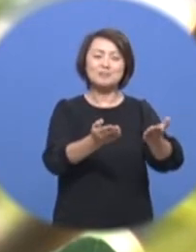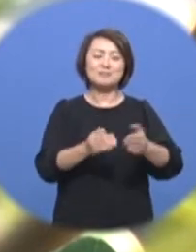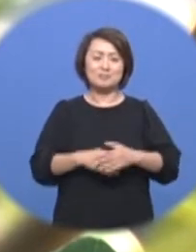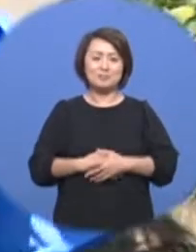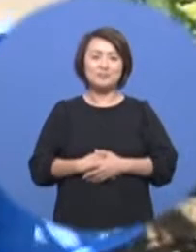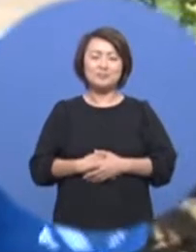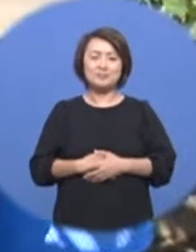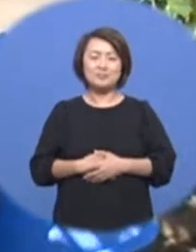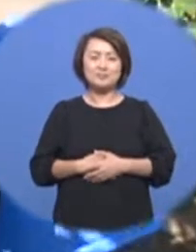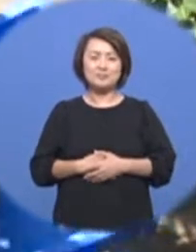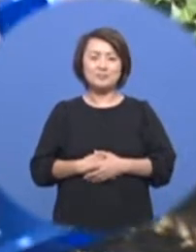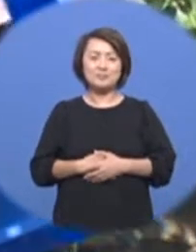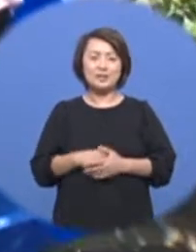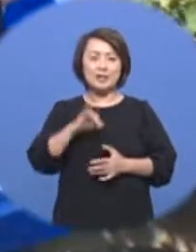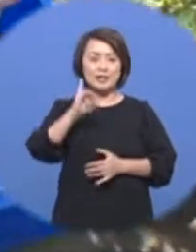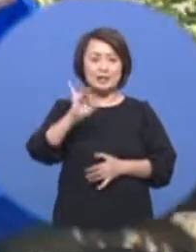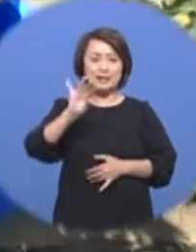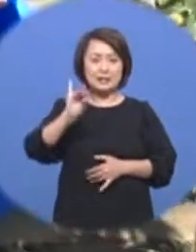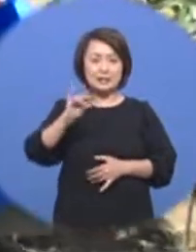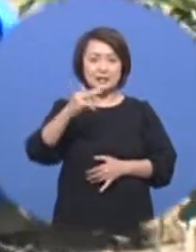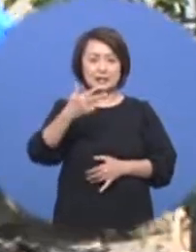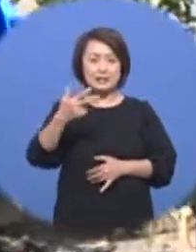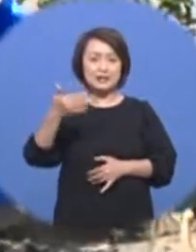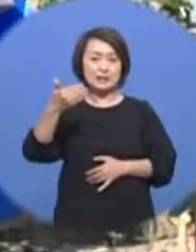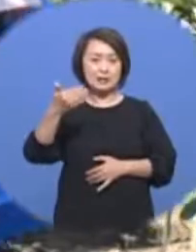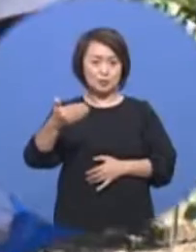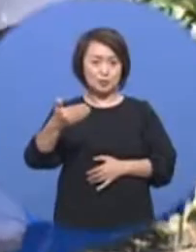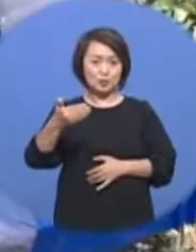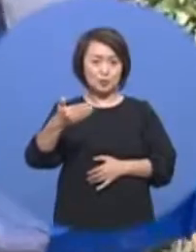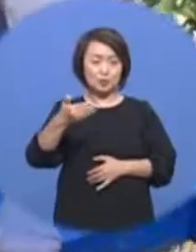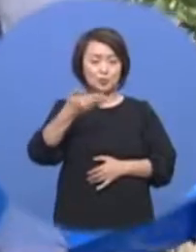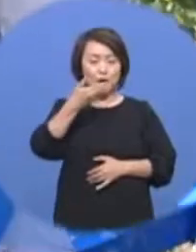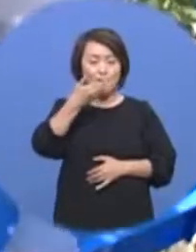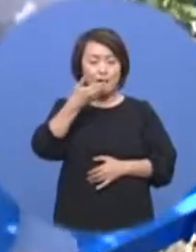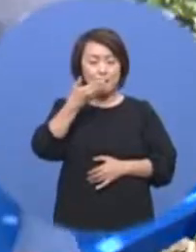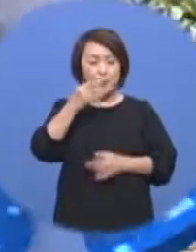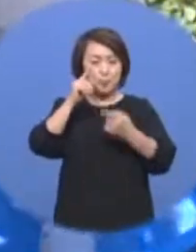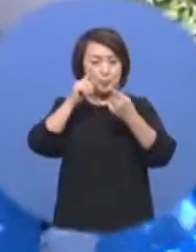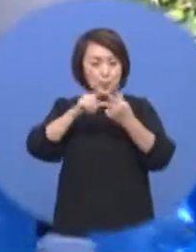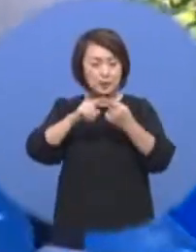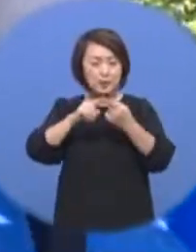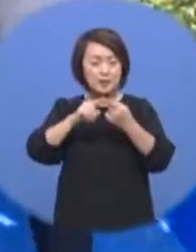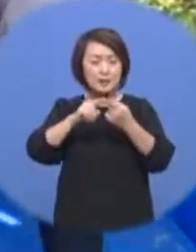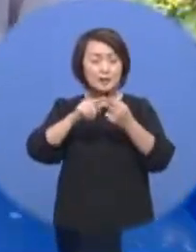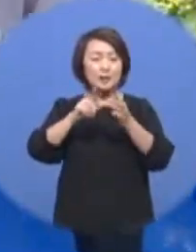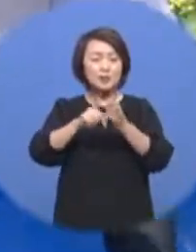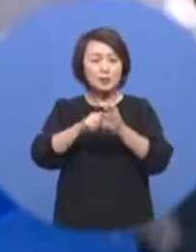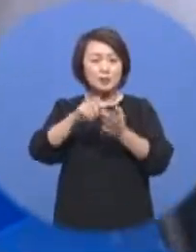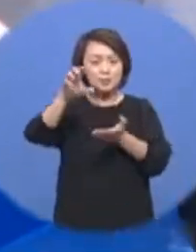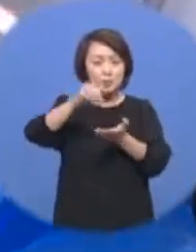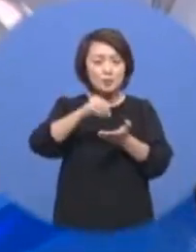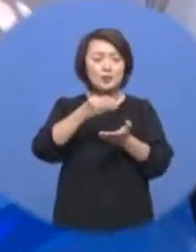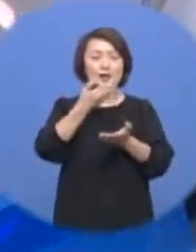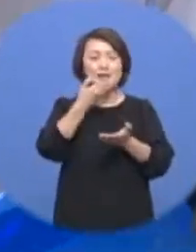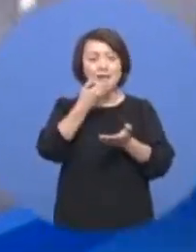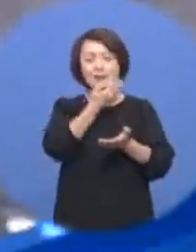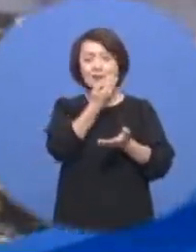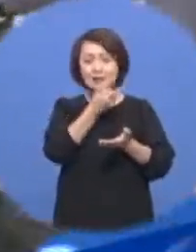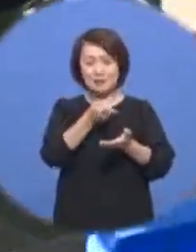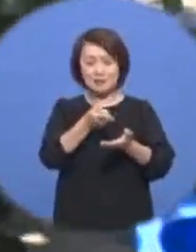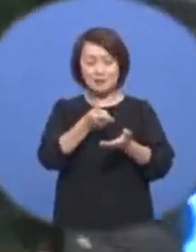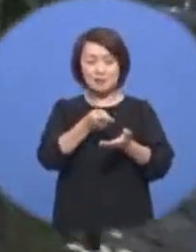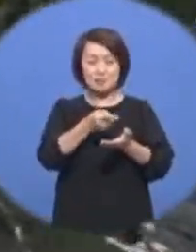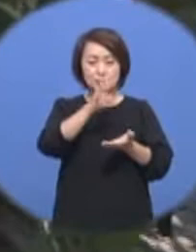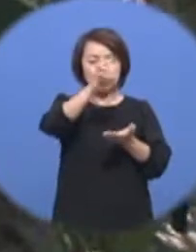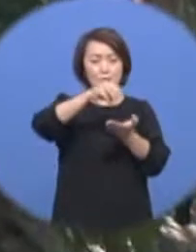商品です。イチジクはやっぱり熟度が一番美味しさの決め手になると思ってますので、ただ収穫していくん